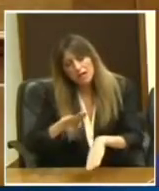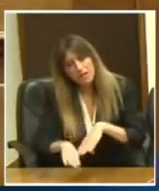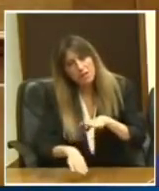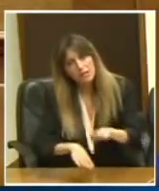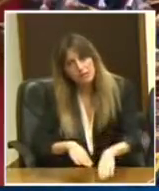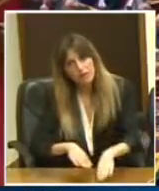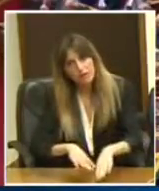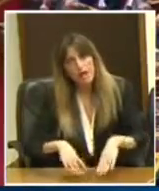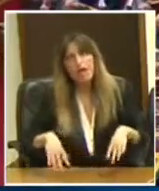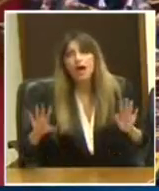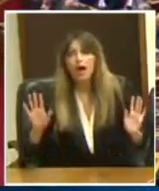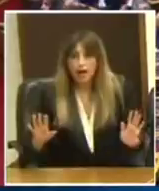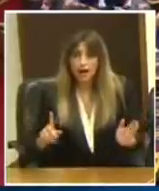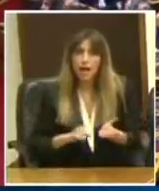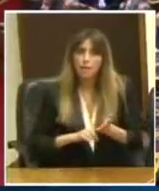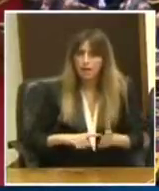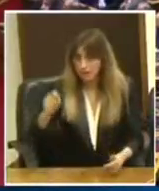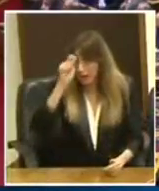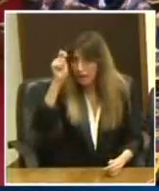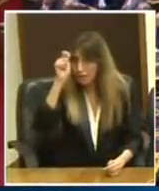ιδιαίτερα ιστορική στιγμή.